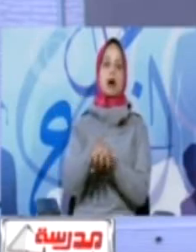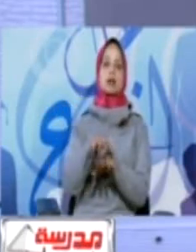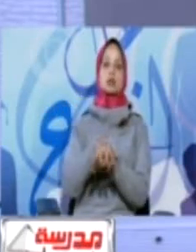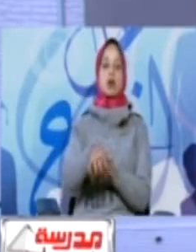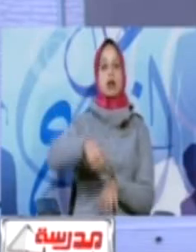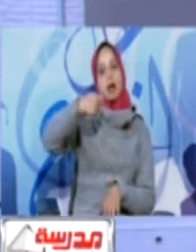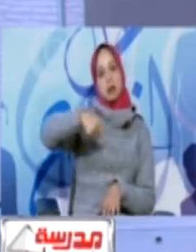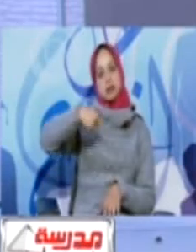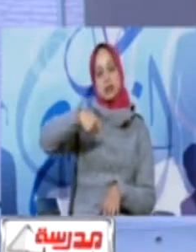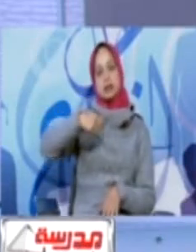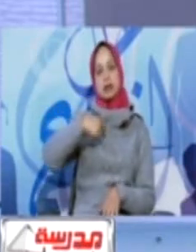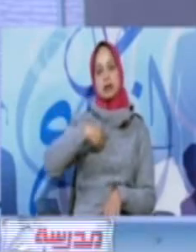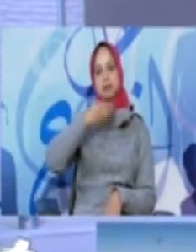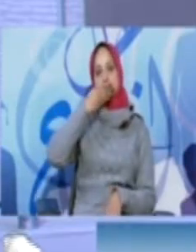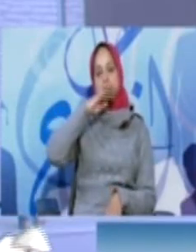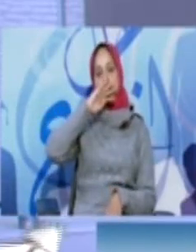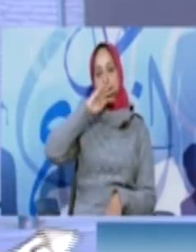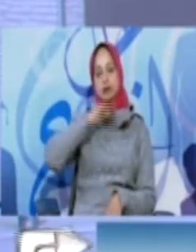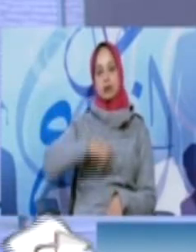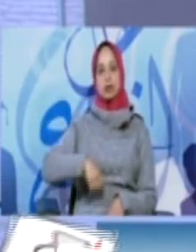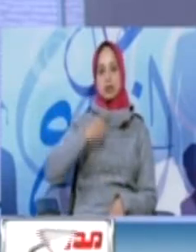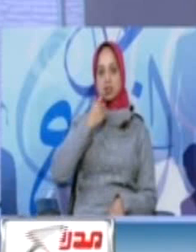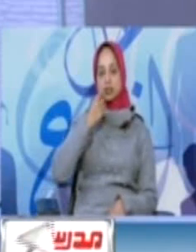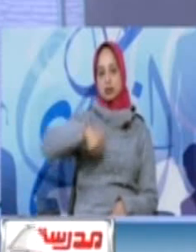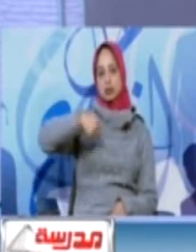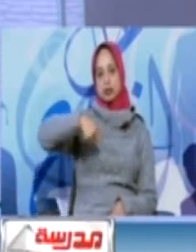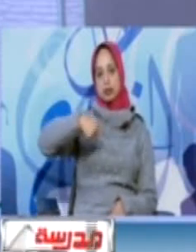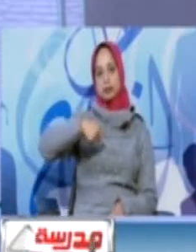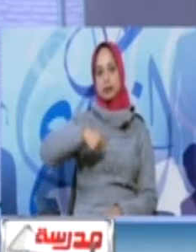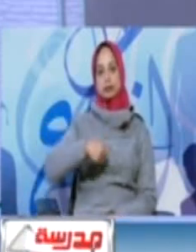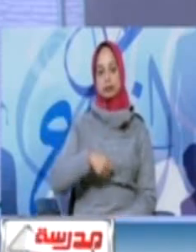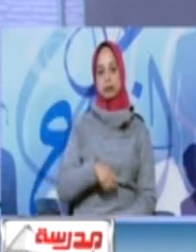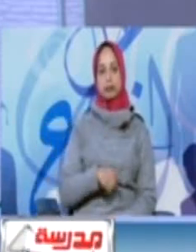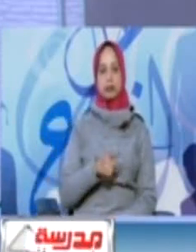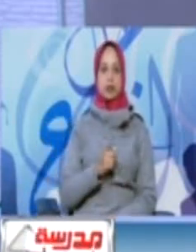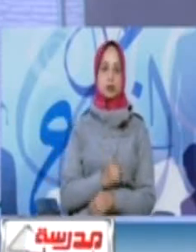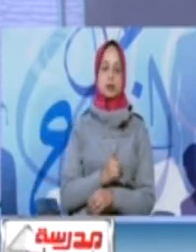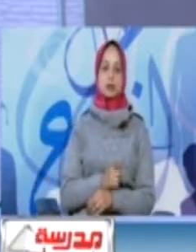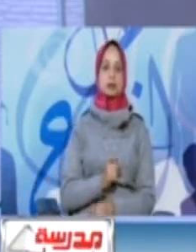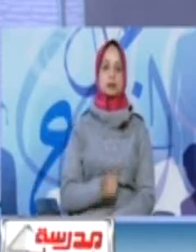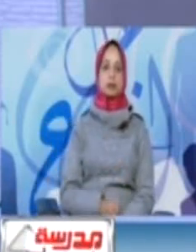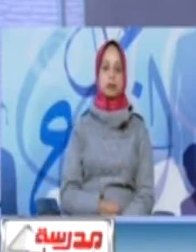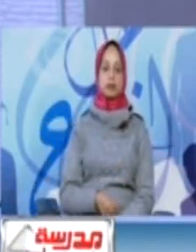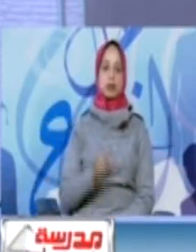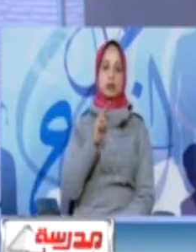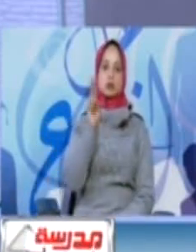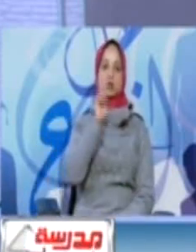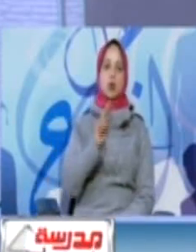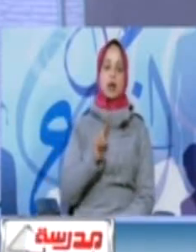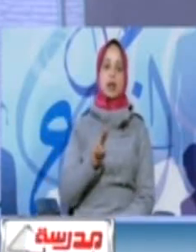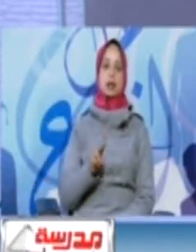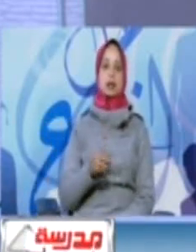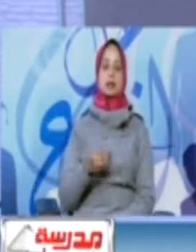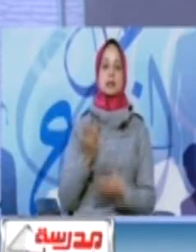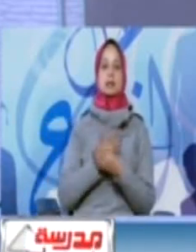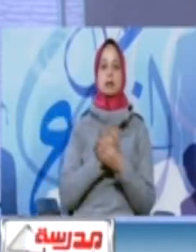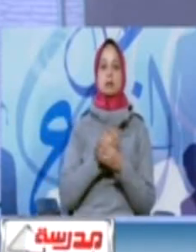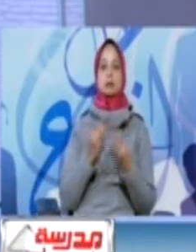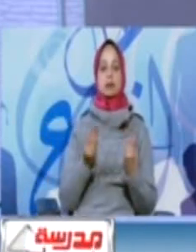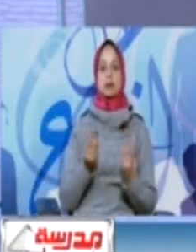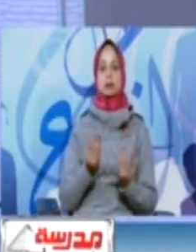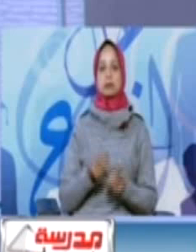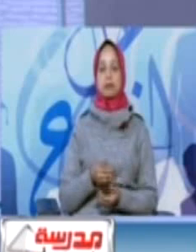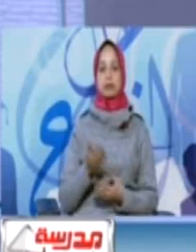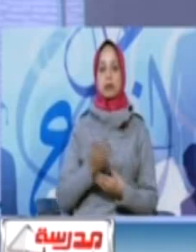تمام الحمد لله يا استاذ. الحمد لله، كل سنه وانت طيبه. وانت طيب يا استاذ. عايز اسال سؤال، ما العلاقه؟ اتفضلي يا بنتي.